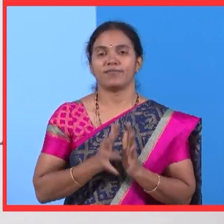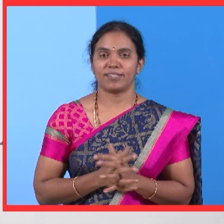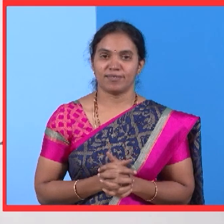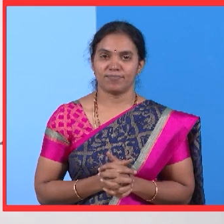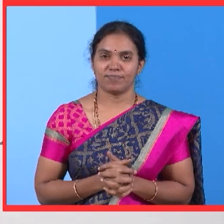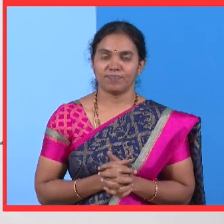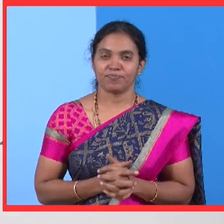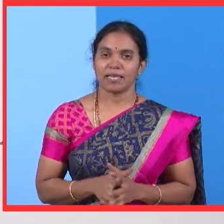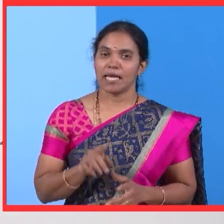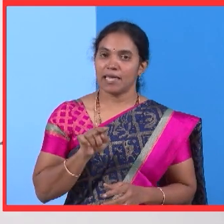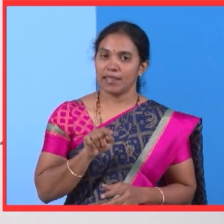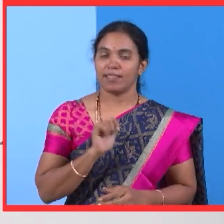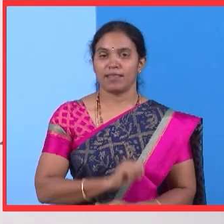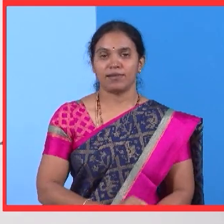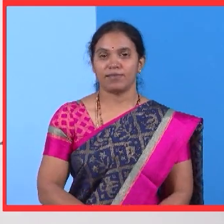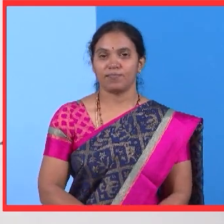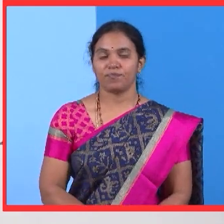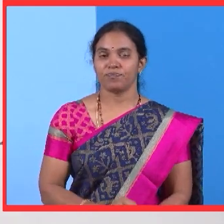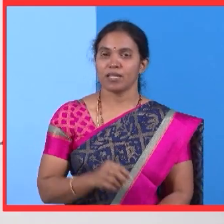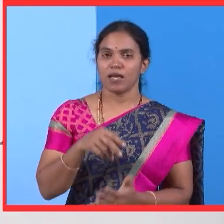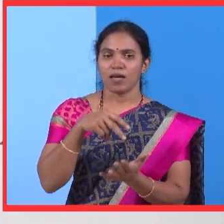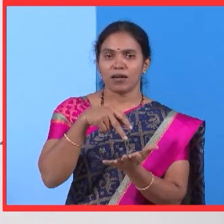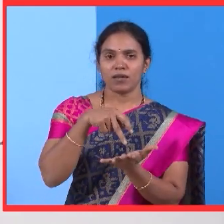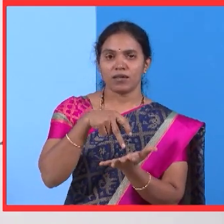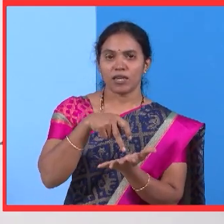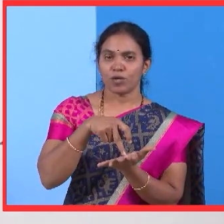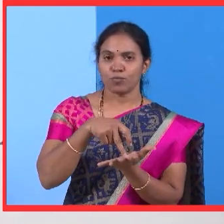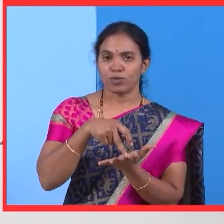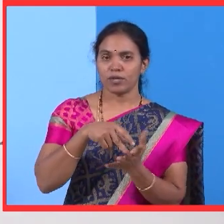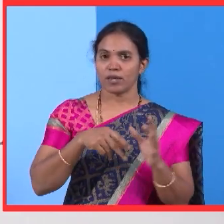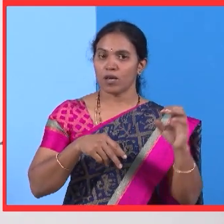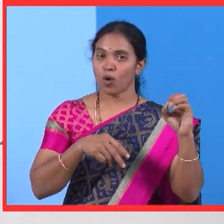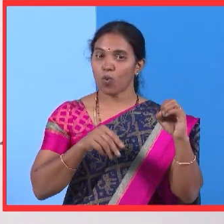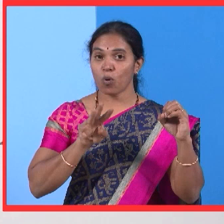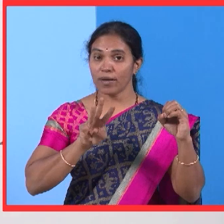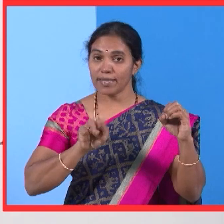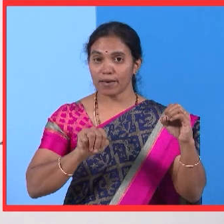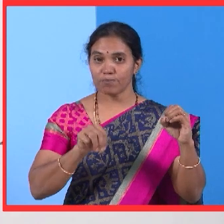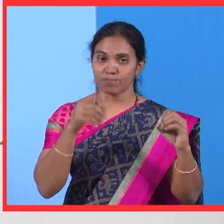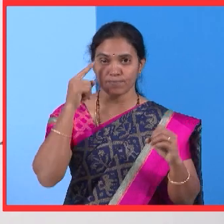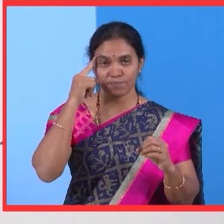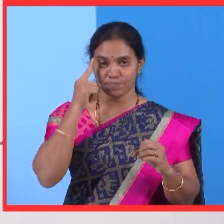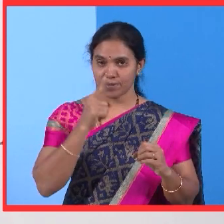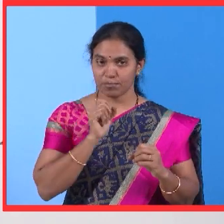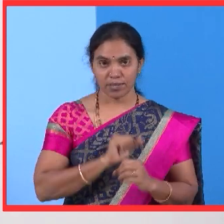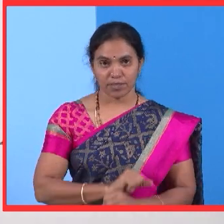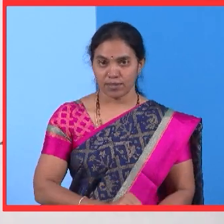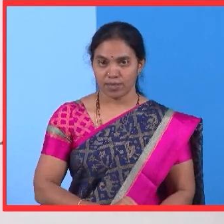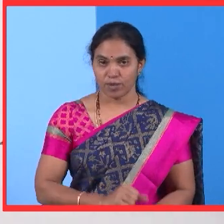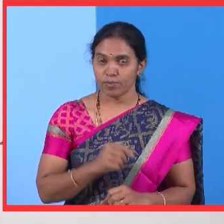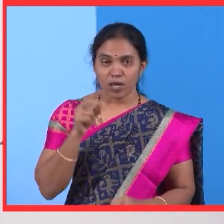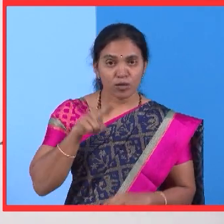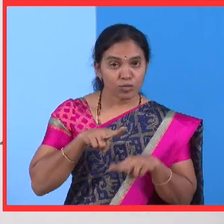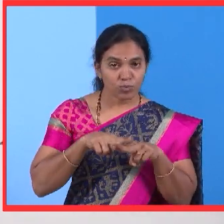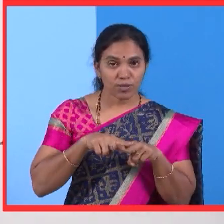போகிறோம். இப்போ நாம் நடுப்புள்ளி ஓவிலிருந்து எம் வரை உள்ள தூரத்தை கணக்கிட்டுட்டோம், எக்ஸ் இஸ் ஈக்குவல் டு எக்ஸ் ஒன் ப்ளஸ் எக்ஸ் டூ பை